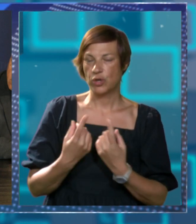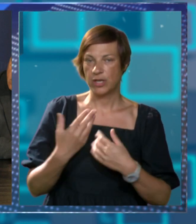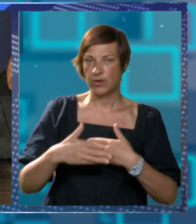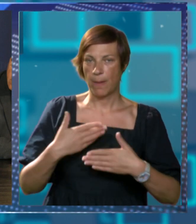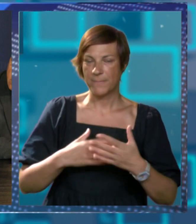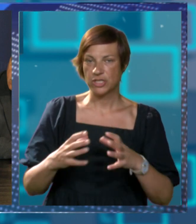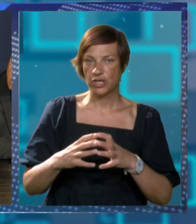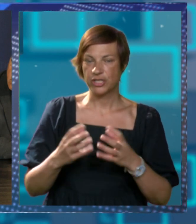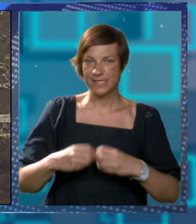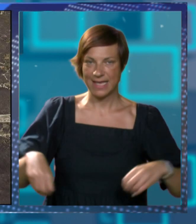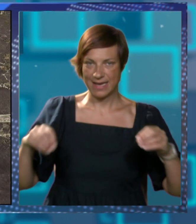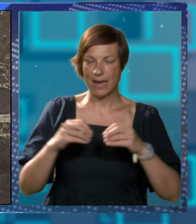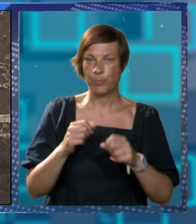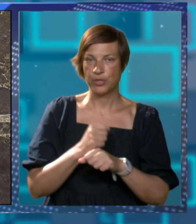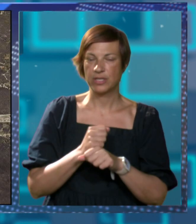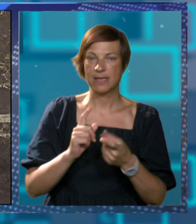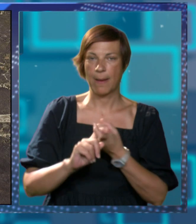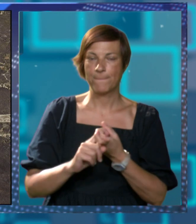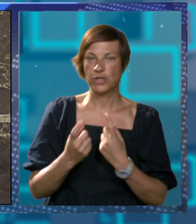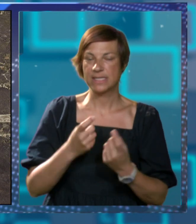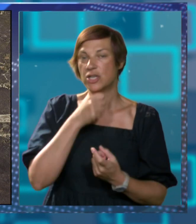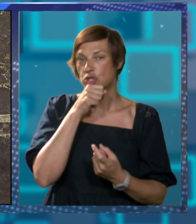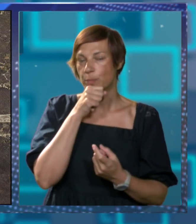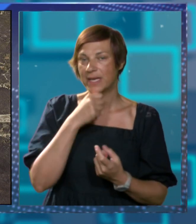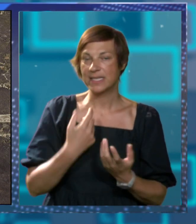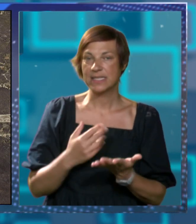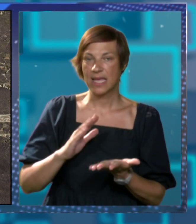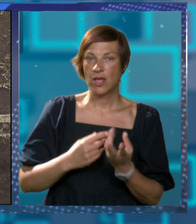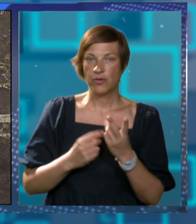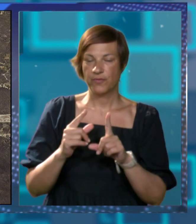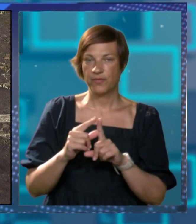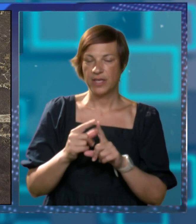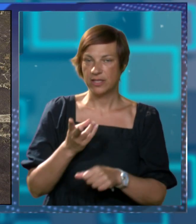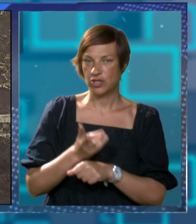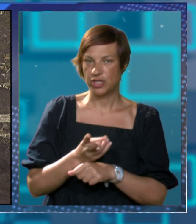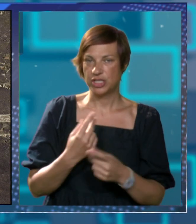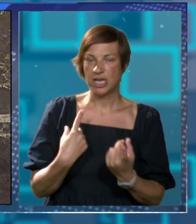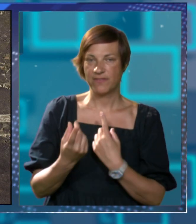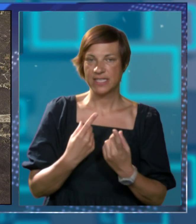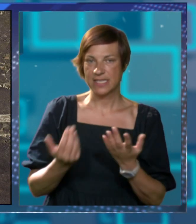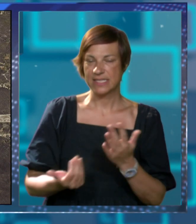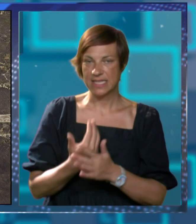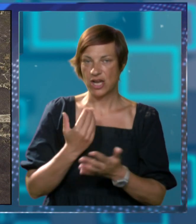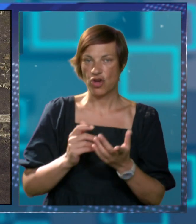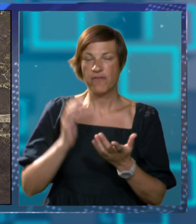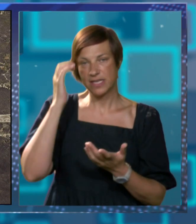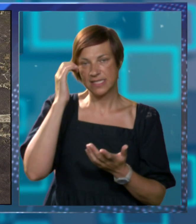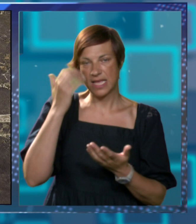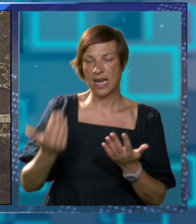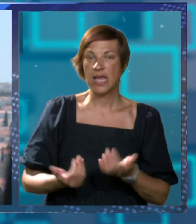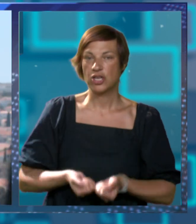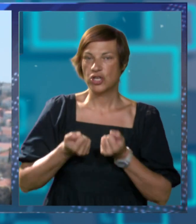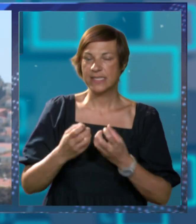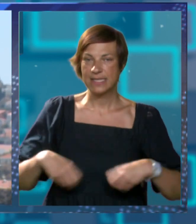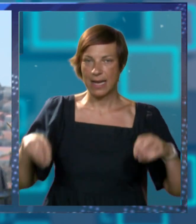reguliranju međusobnih odnosa na projektu izgradnje spojne ceste od Županijske ceste u naselju Vid do državne ceste u naselju Nova Sela. Nositelj